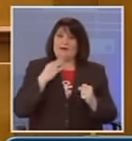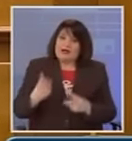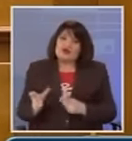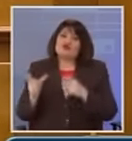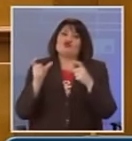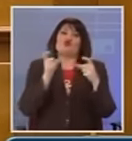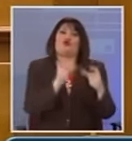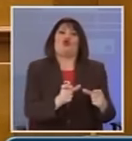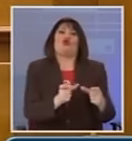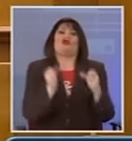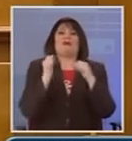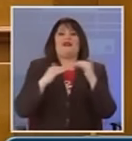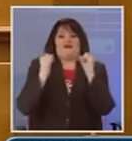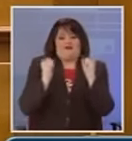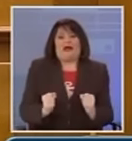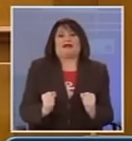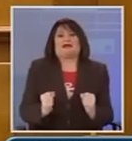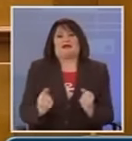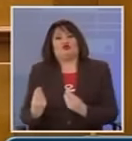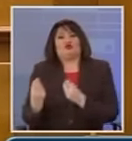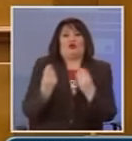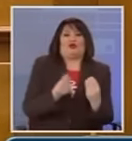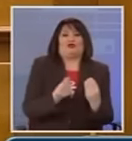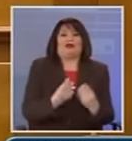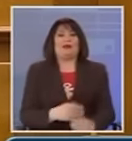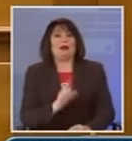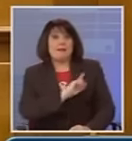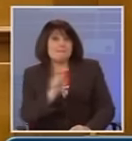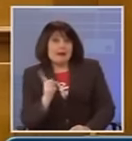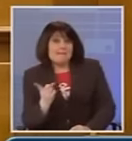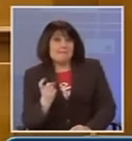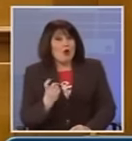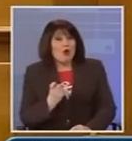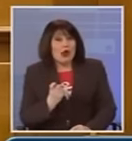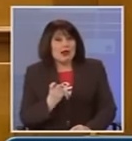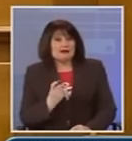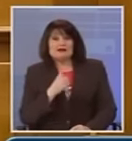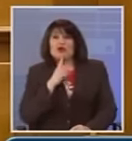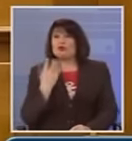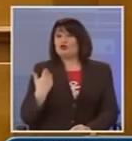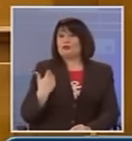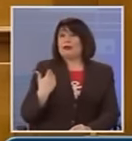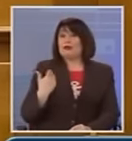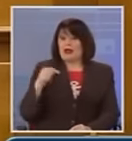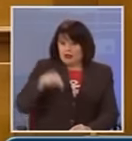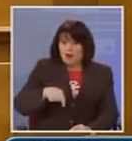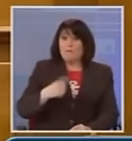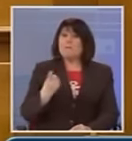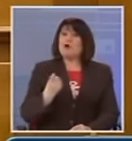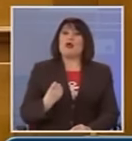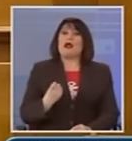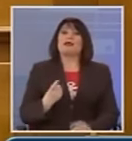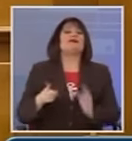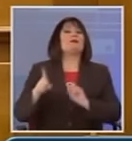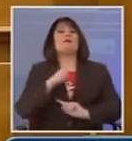παραδώσαμε στέρεα θεμέλια. Και μη προκαλείτε, όπως έγινε νωρίτερα στη Βουλή, για το